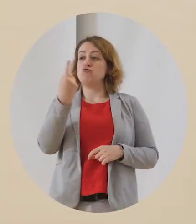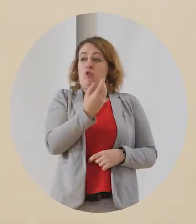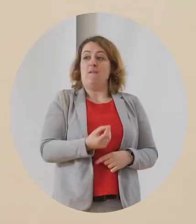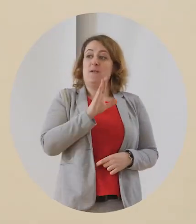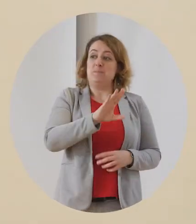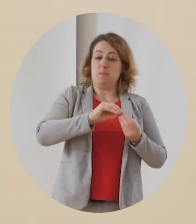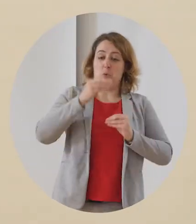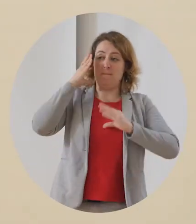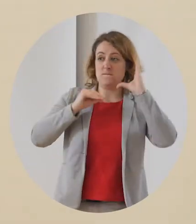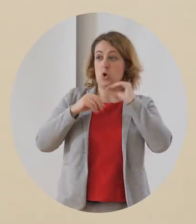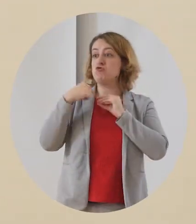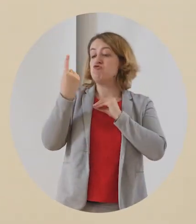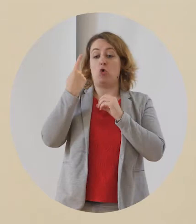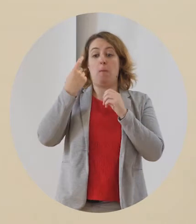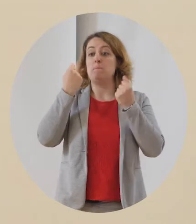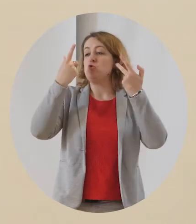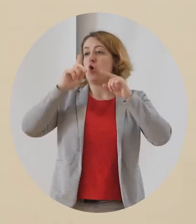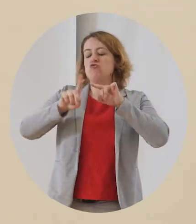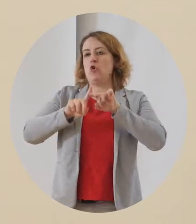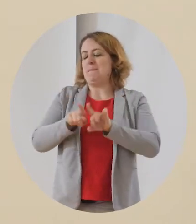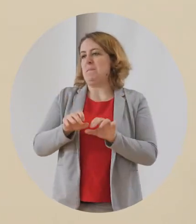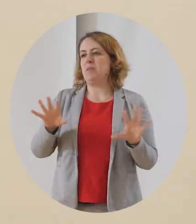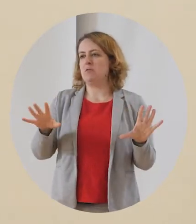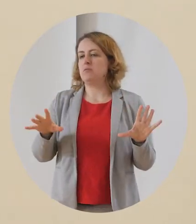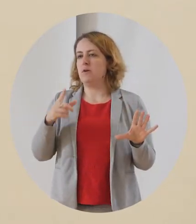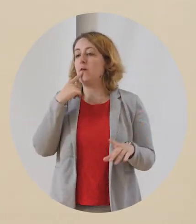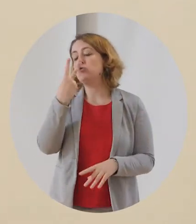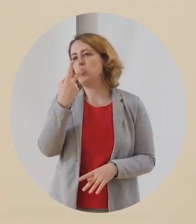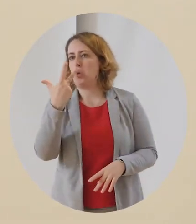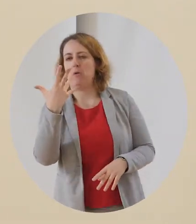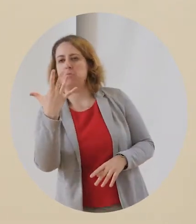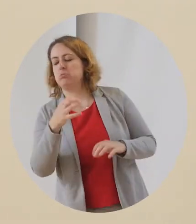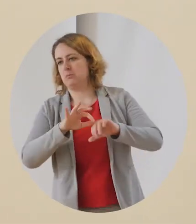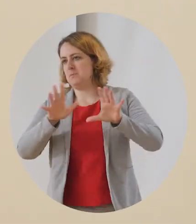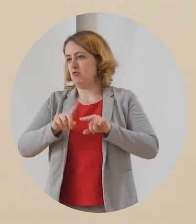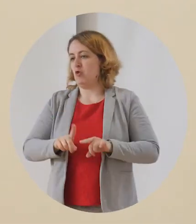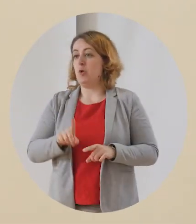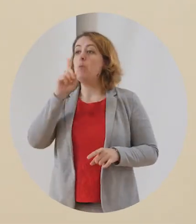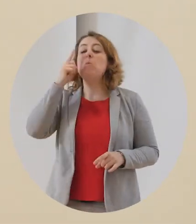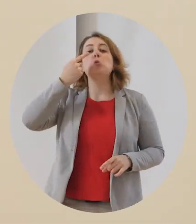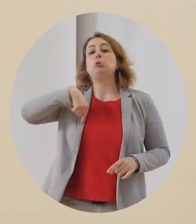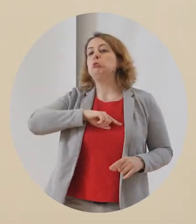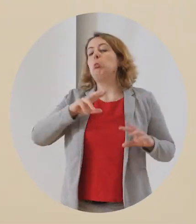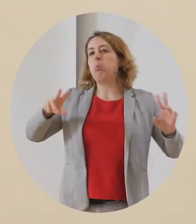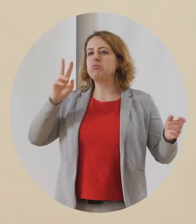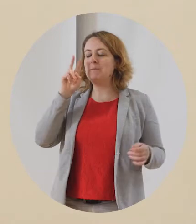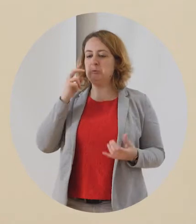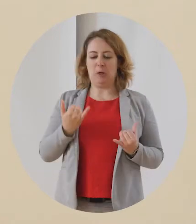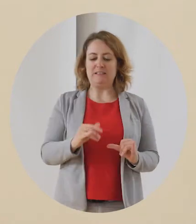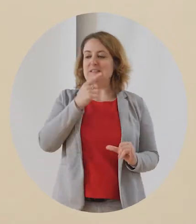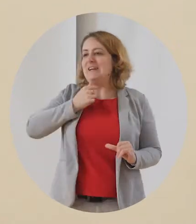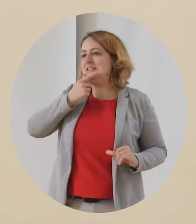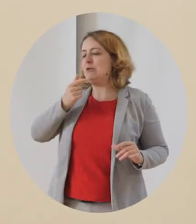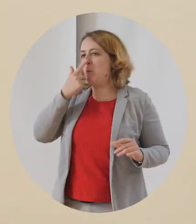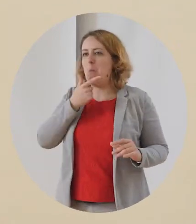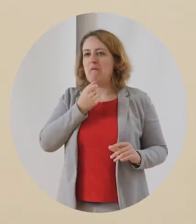constamment en double tâche, c'est-à-dire que même en plusieurs tâches. Oui, pas forcément voilà. que deux, mais parce que voilà, d'être assis pour nous c'est quelque chose